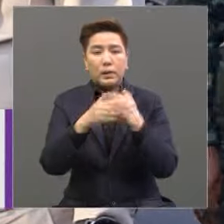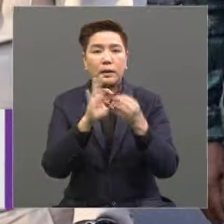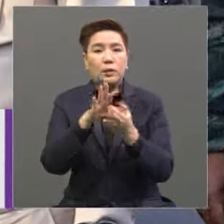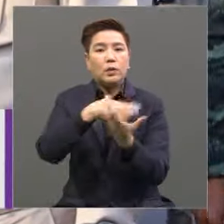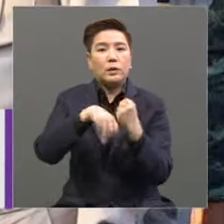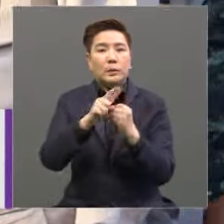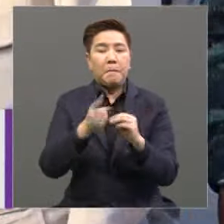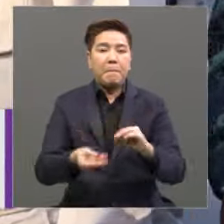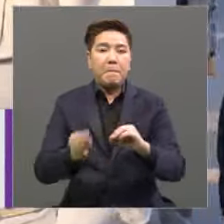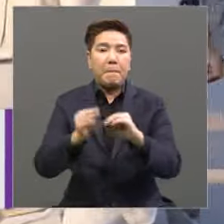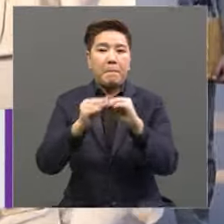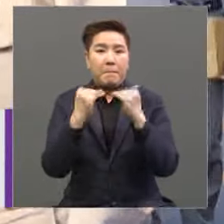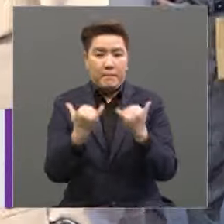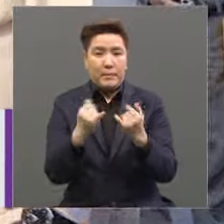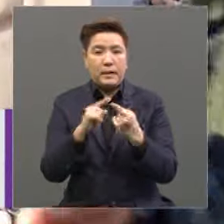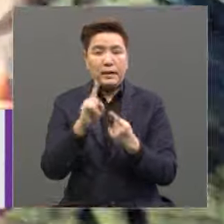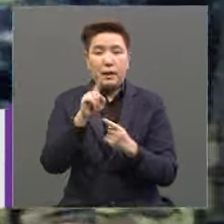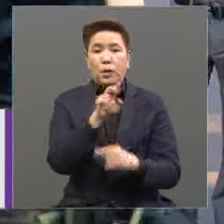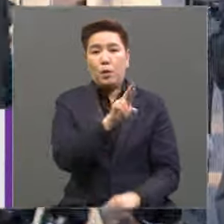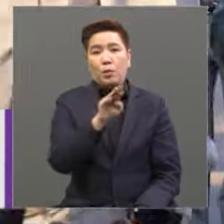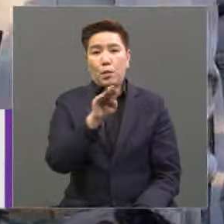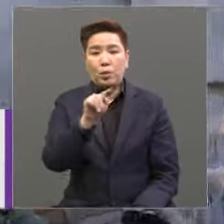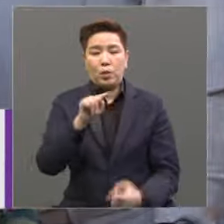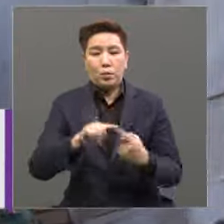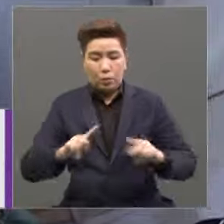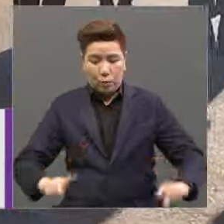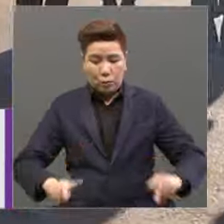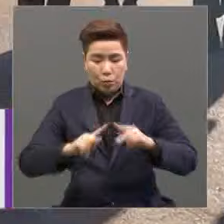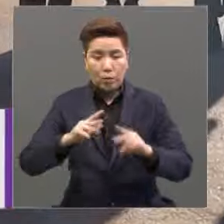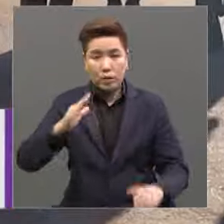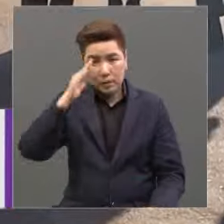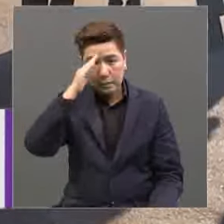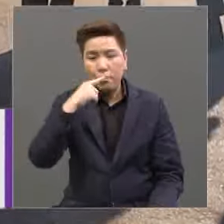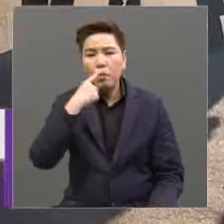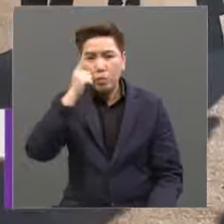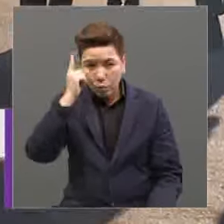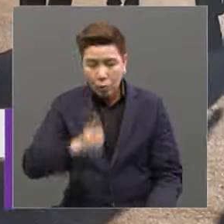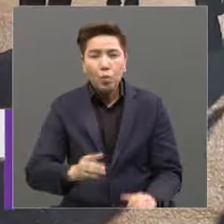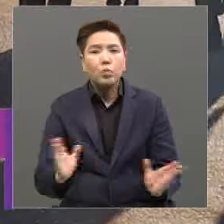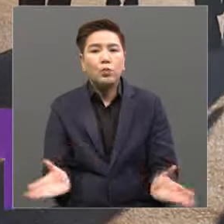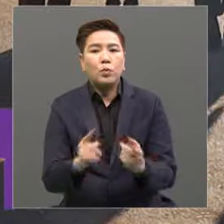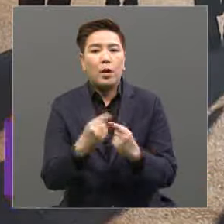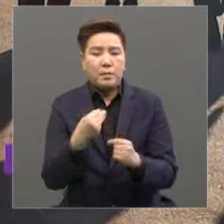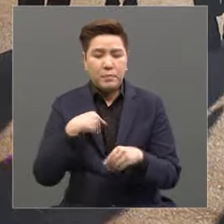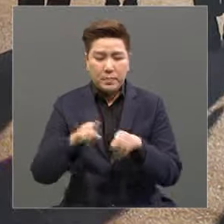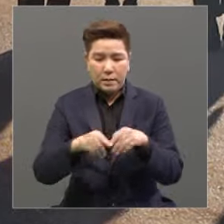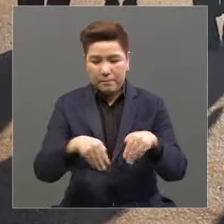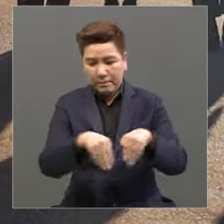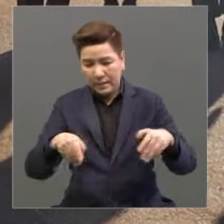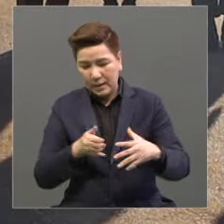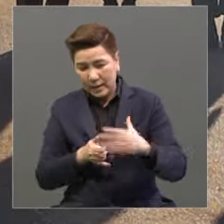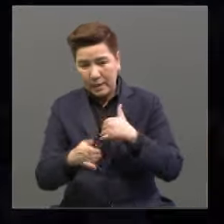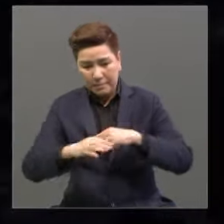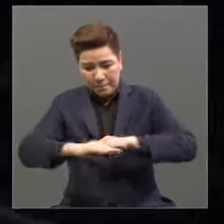เศรษฐกิจชายแดนให้เพิ่มมากขึ้นด้วยโดยรัฐมนตรีว่าการกระทรวงกลาโหมเห็นว่าควรสนับสนุนค่ะให้มีด่านศุลกากรแห่ง